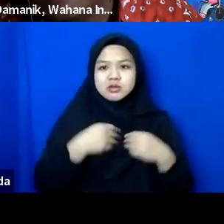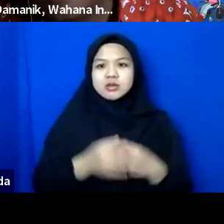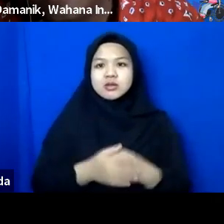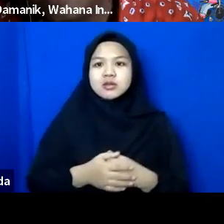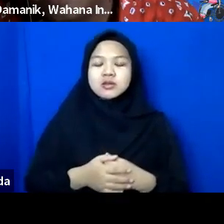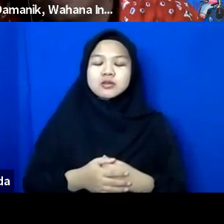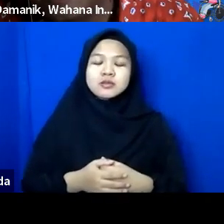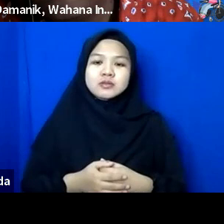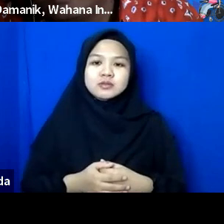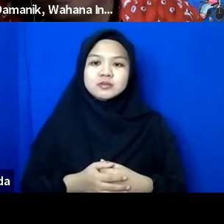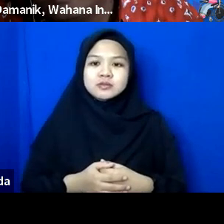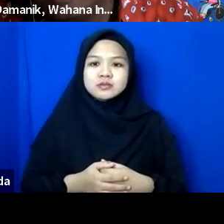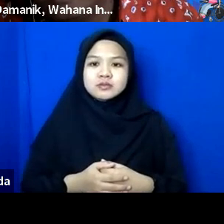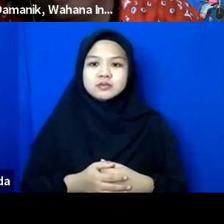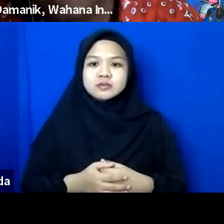jadi